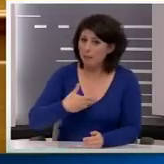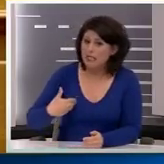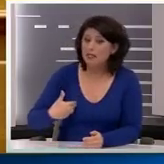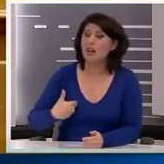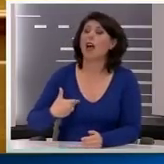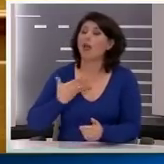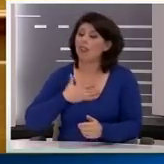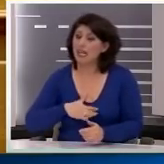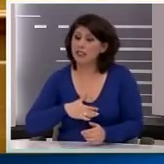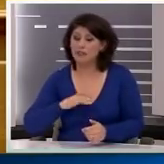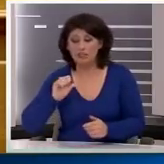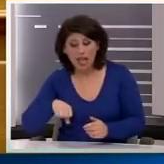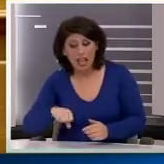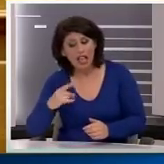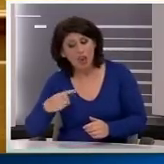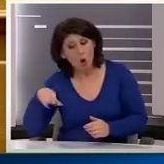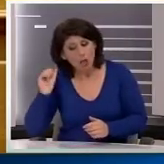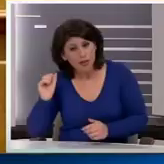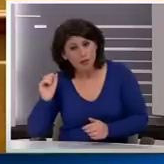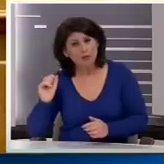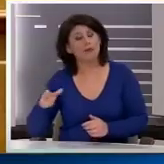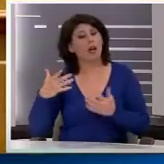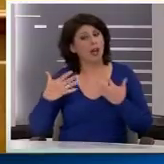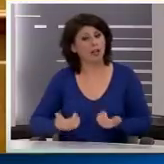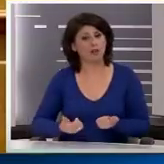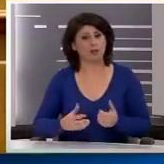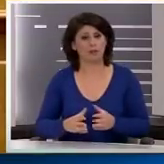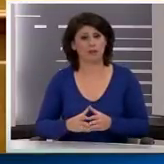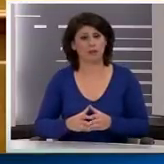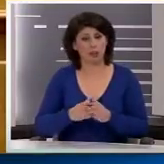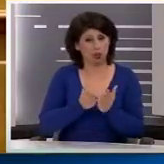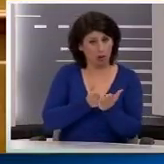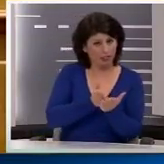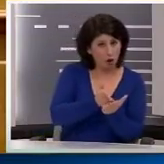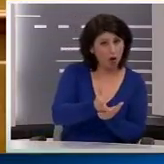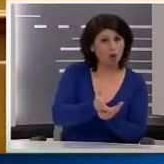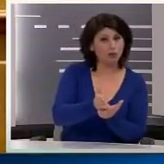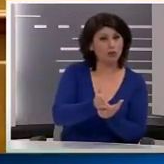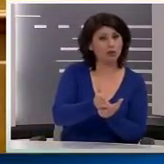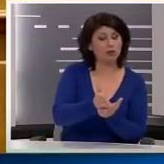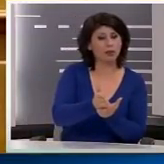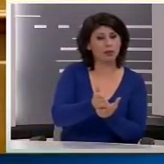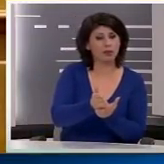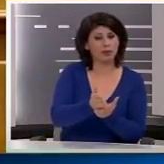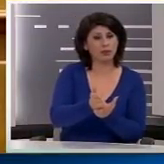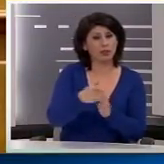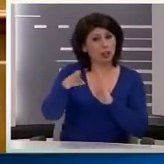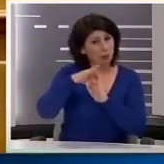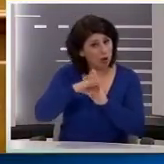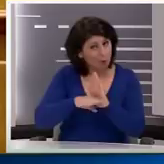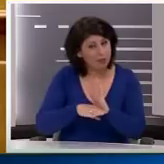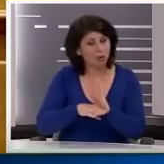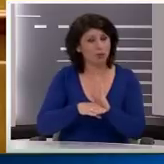όχι, έχουμε και το ηθικό και το